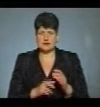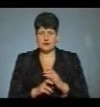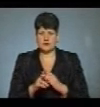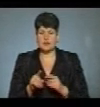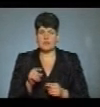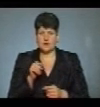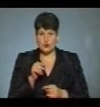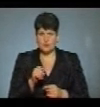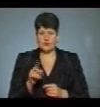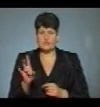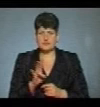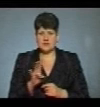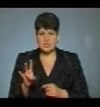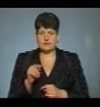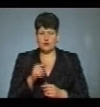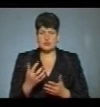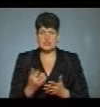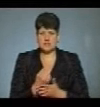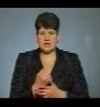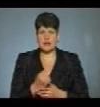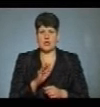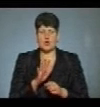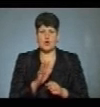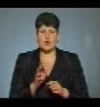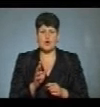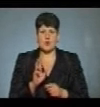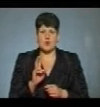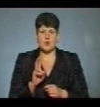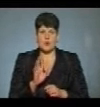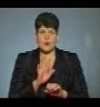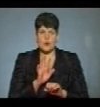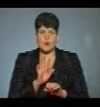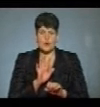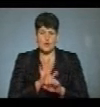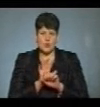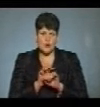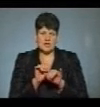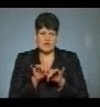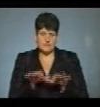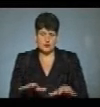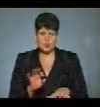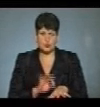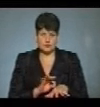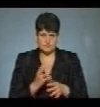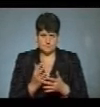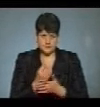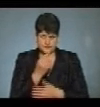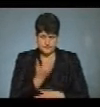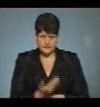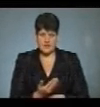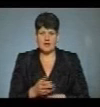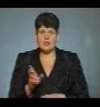у якого виявили коронавірусну хворобу. А в Бучачі проведено дезінфекцію зупинок міського транспорту територією